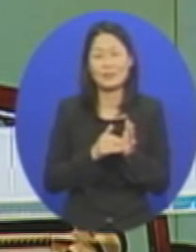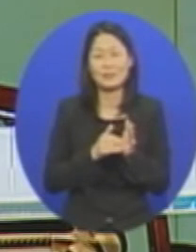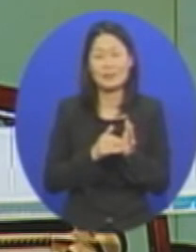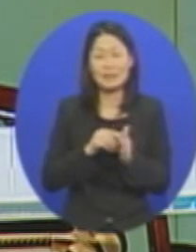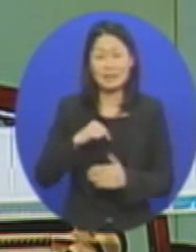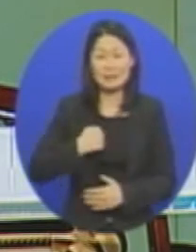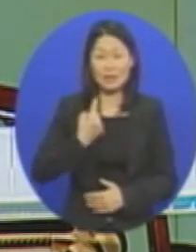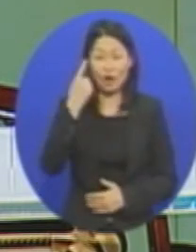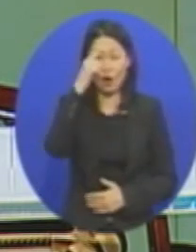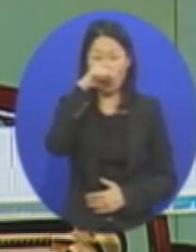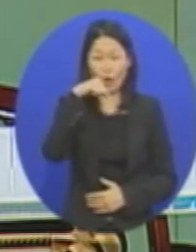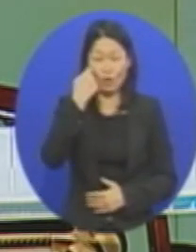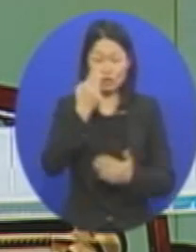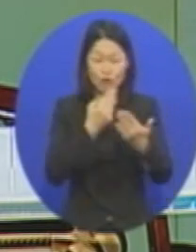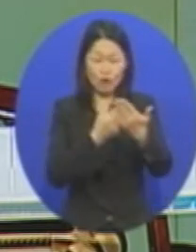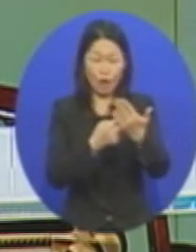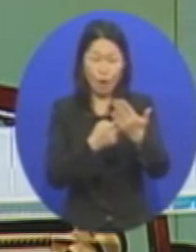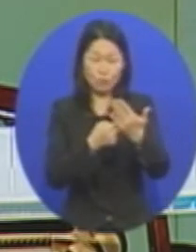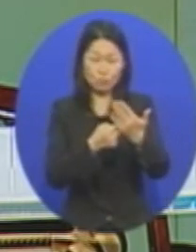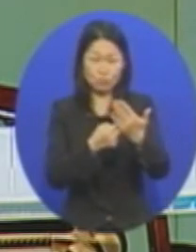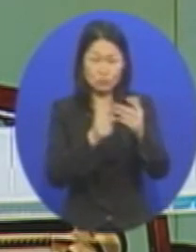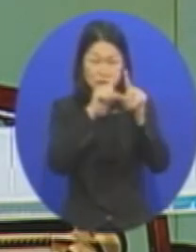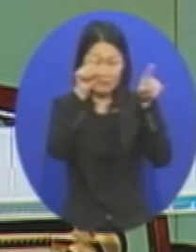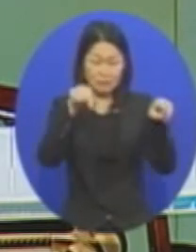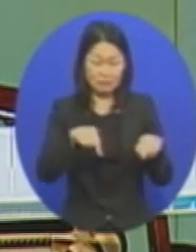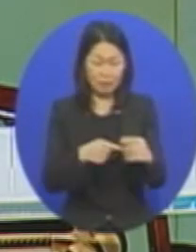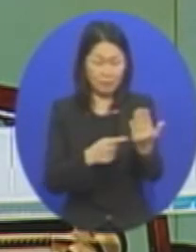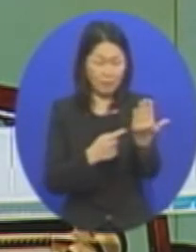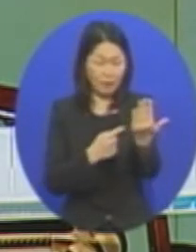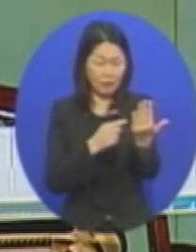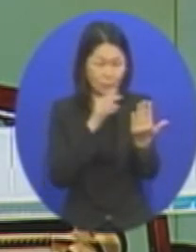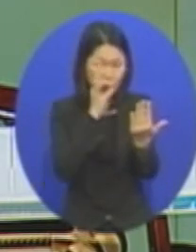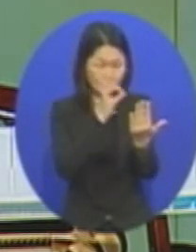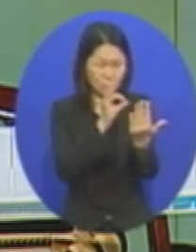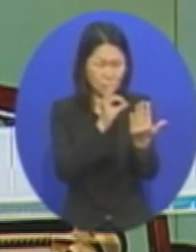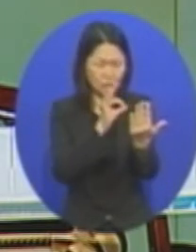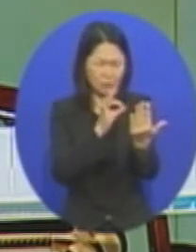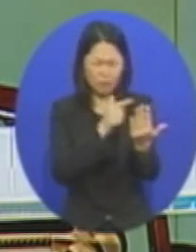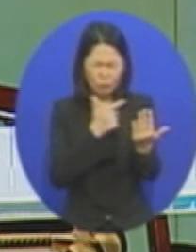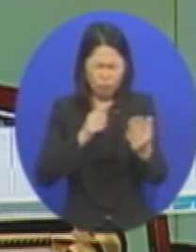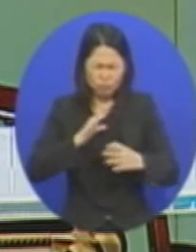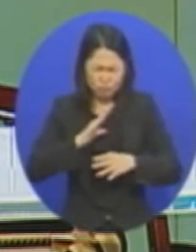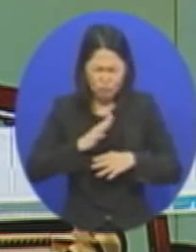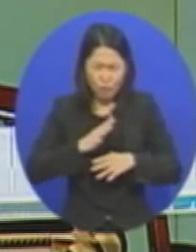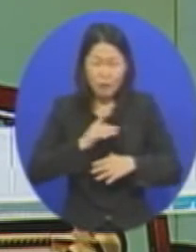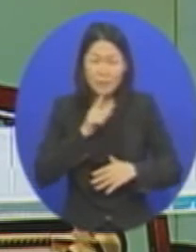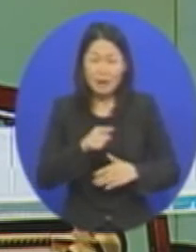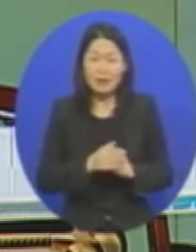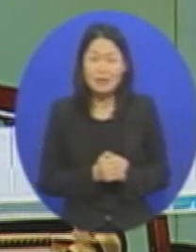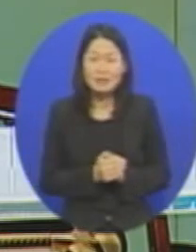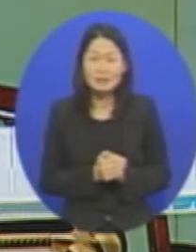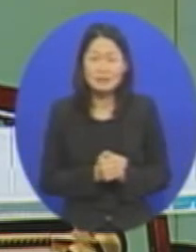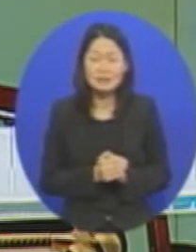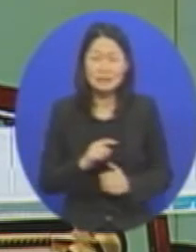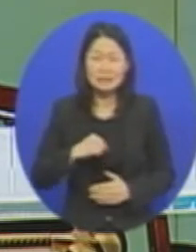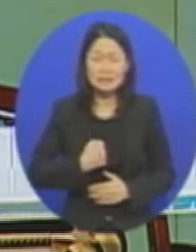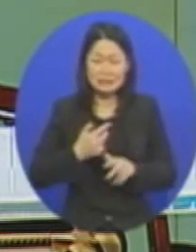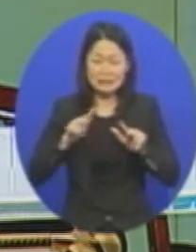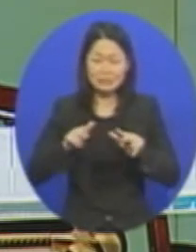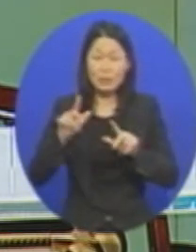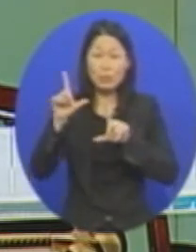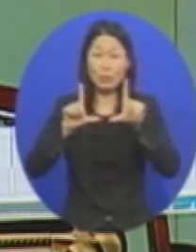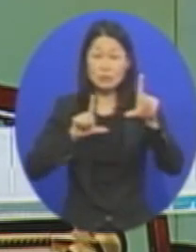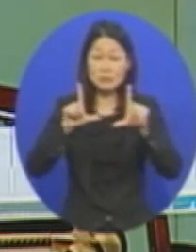자기 얼굴을 거울에 비춰 보는 것이 너무 너무 두려웠다 그래요 자기 지금의 있는 이